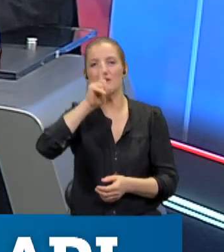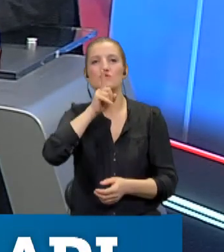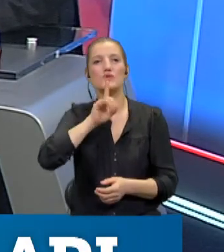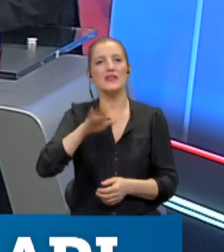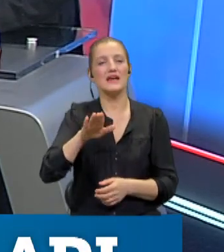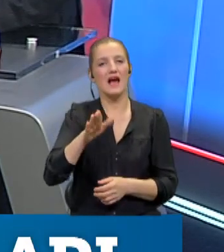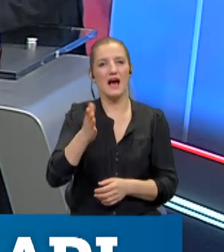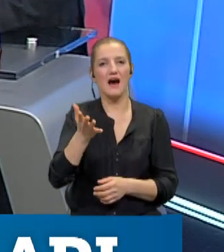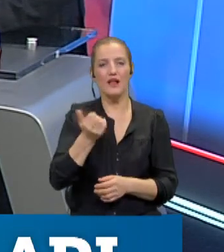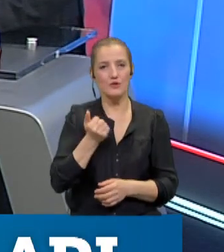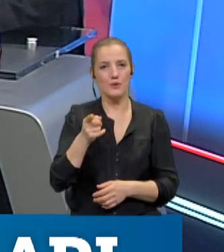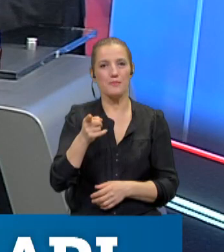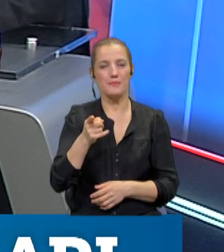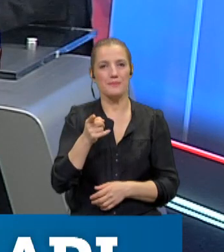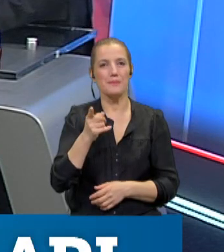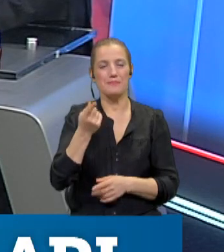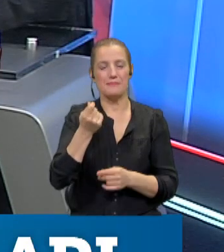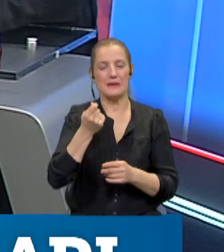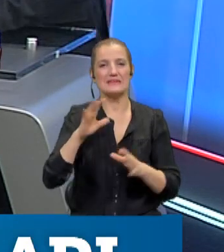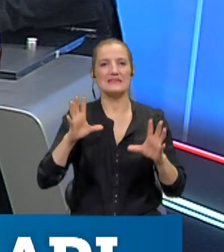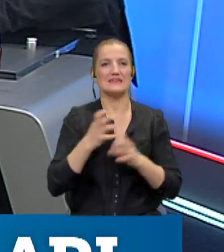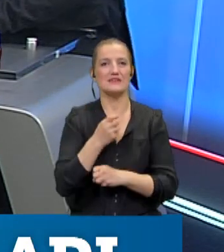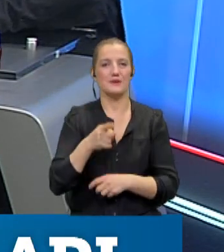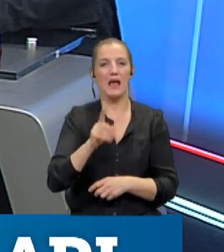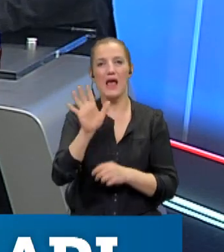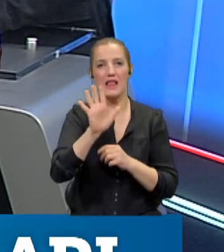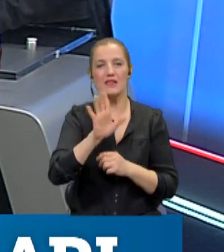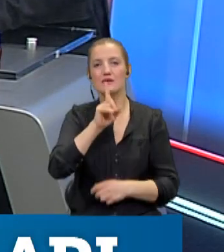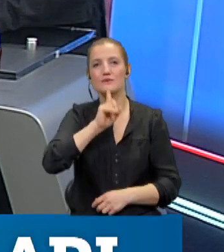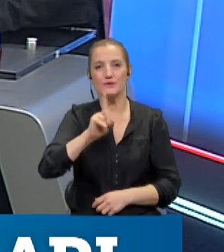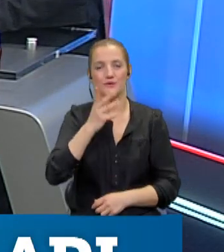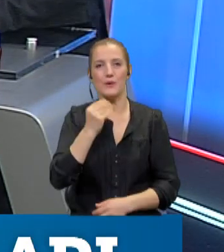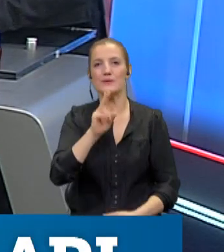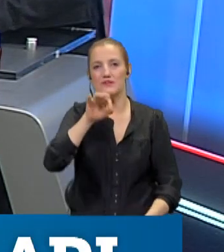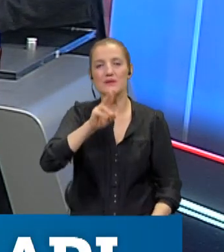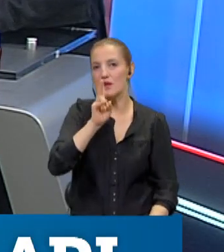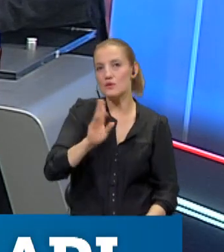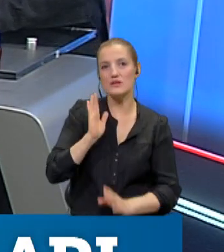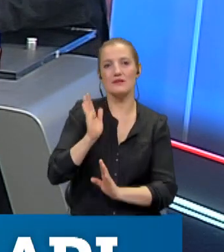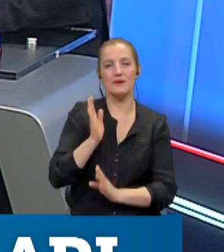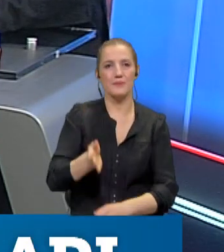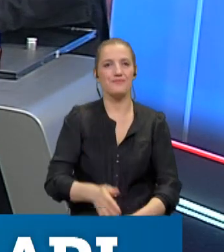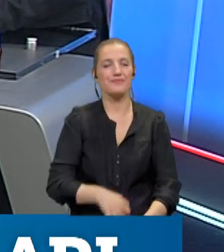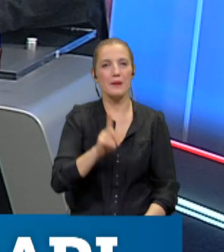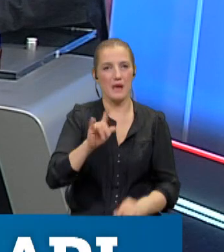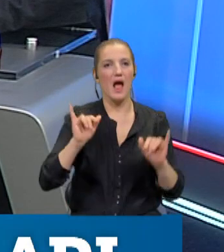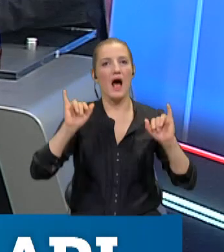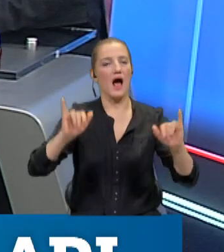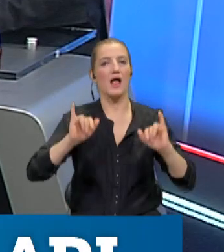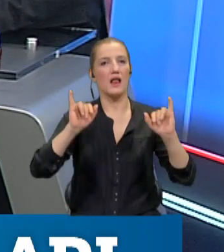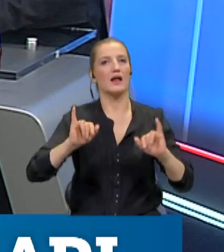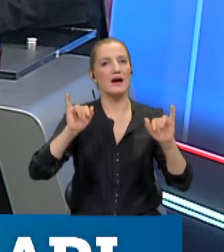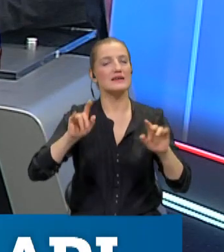liralık alıyorum beni etkilemiyor diyenler biraz perişan tabi 57100 oldu Şimdi 200 ne oluyor bir halay